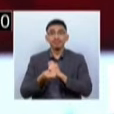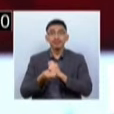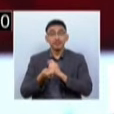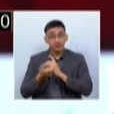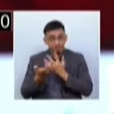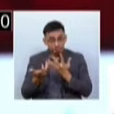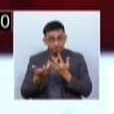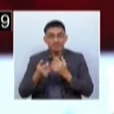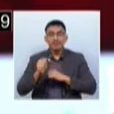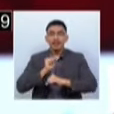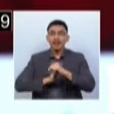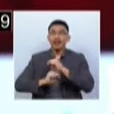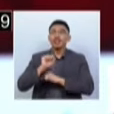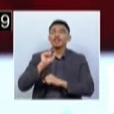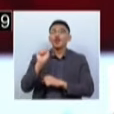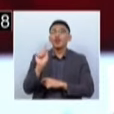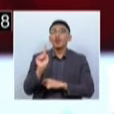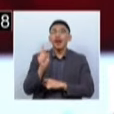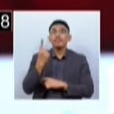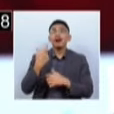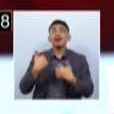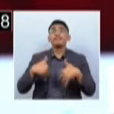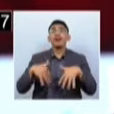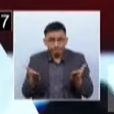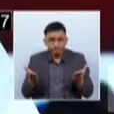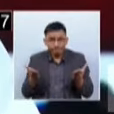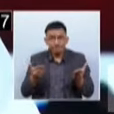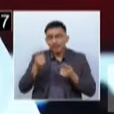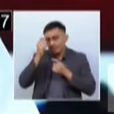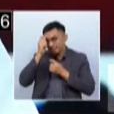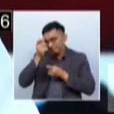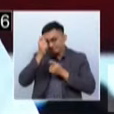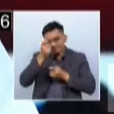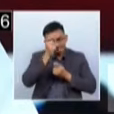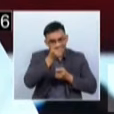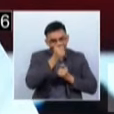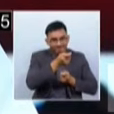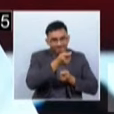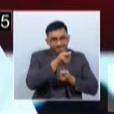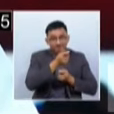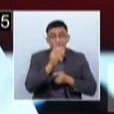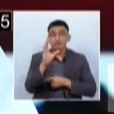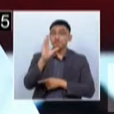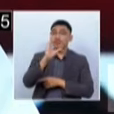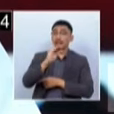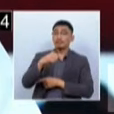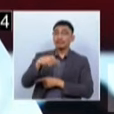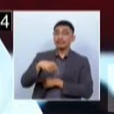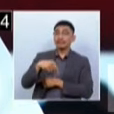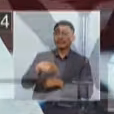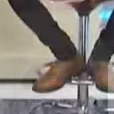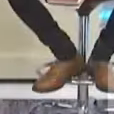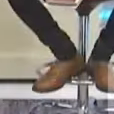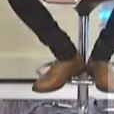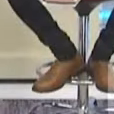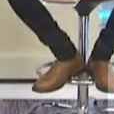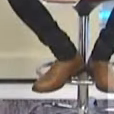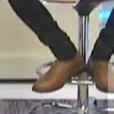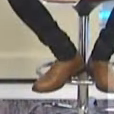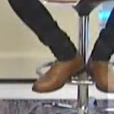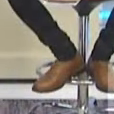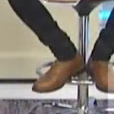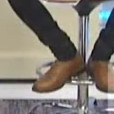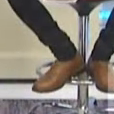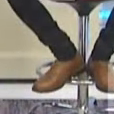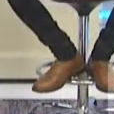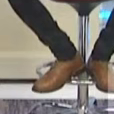tidak di rilis Oke tapi dari kacamat anda Pak Rijal kenapa kalau begitu tidak ada satupun yang berani untuk menyampaikan ide Ya karena